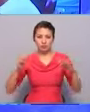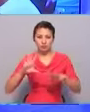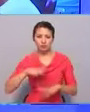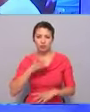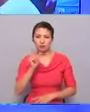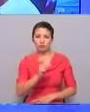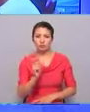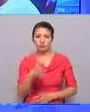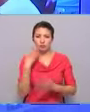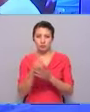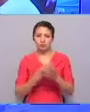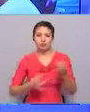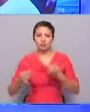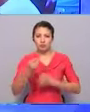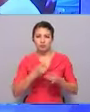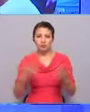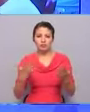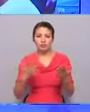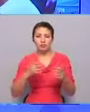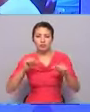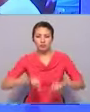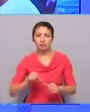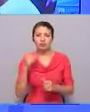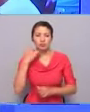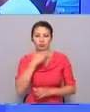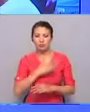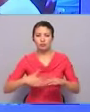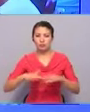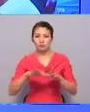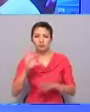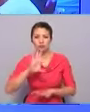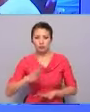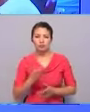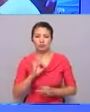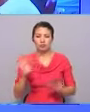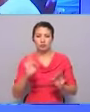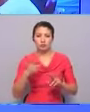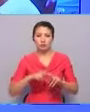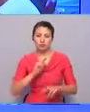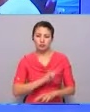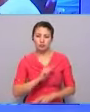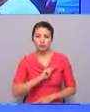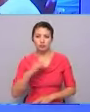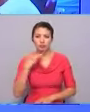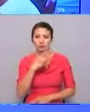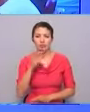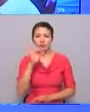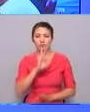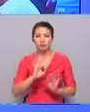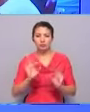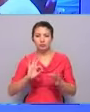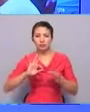халықты мезеткен басқосулардың көбейіп кеткендігін сөз етті. Сонымен қатар көп жұмыс мекемелерінің жұмысына сын айтты.